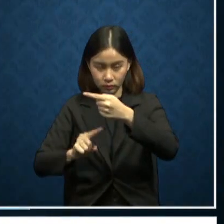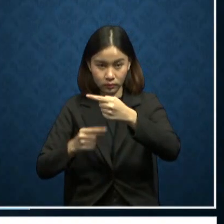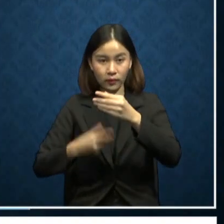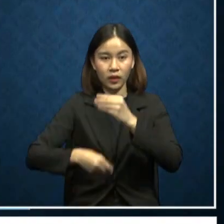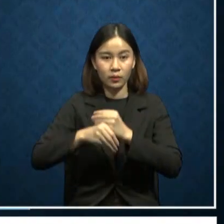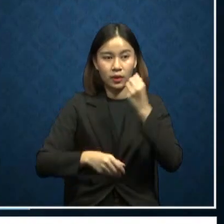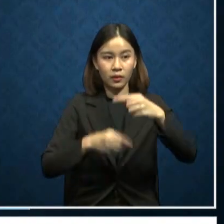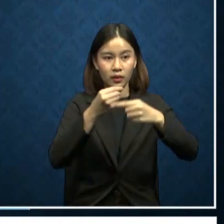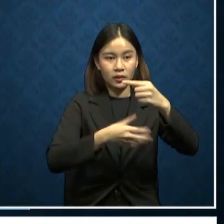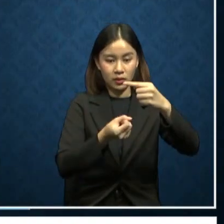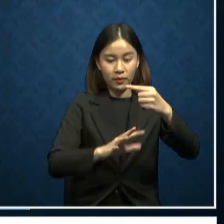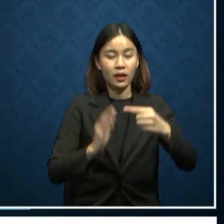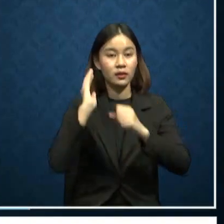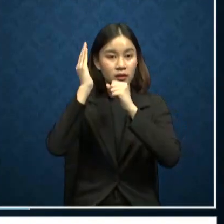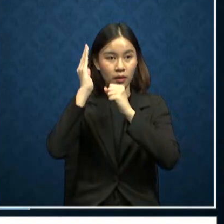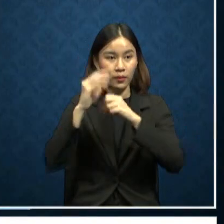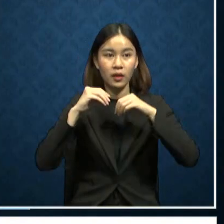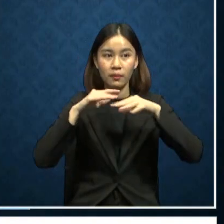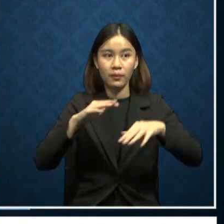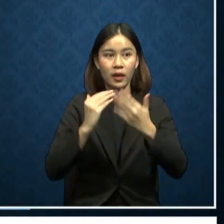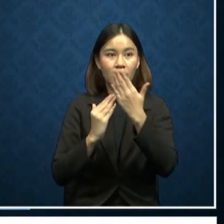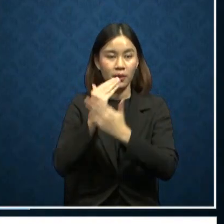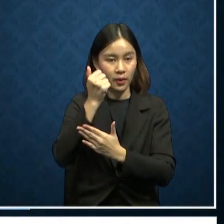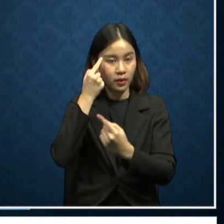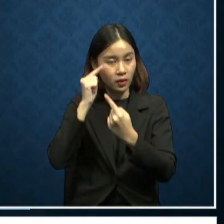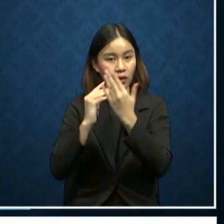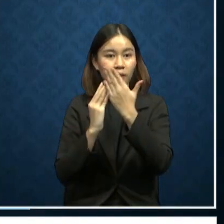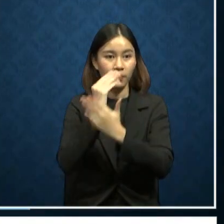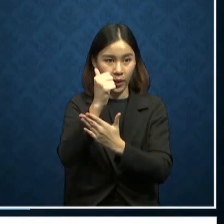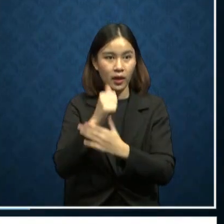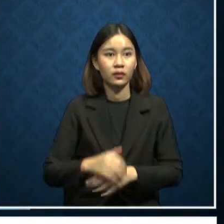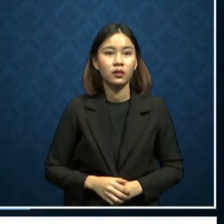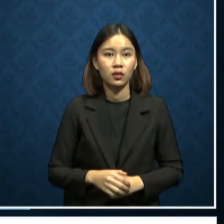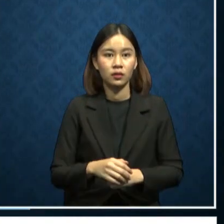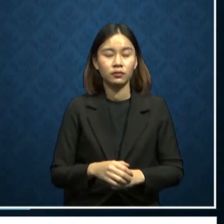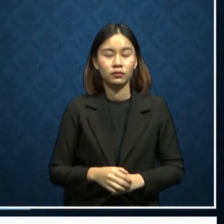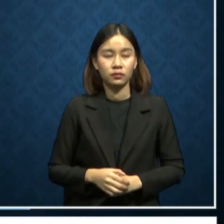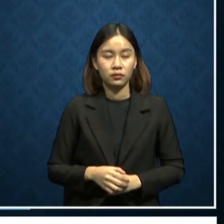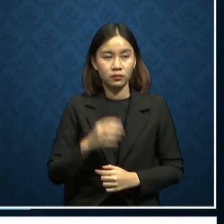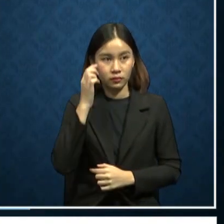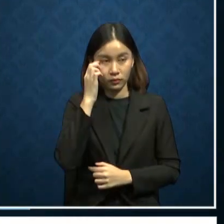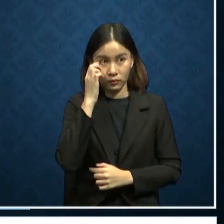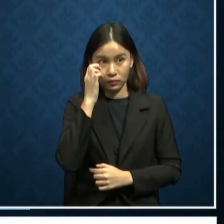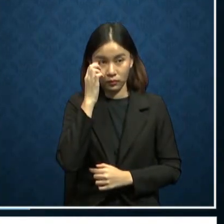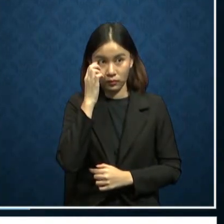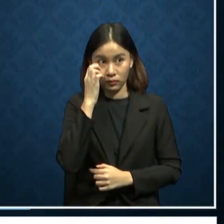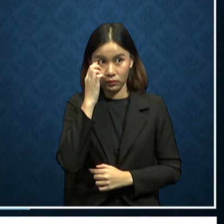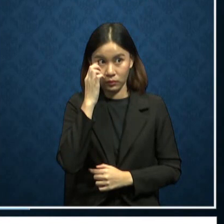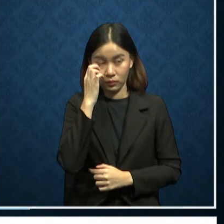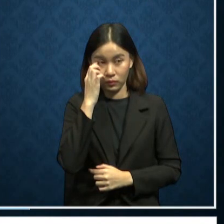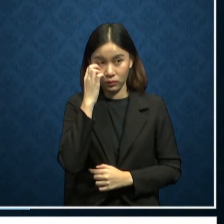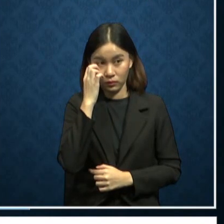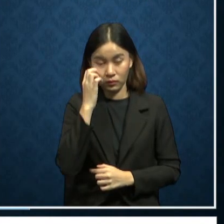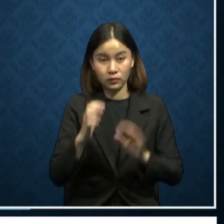15ประเด็นที่เราได้นำเสนอให้เกิดบรรลุต่อเป้าหมายและก็วิชาทัศน์ที่กำหนดไว้ครับอ่า